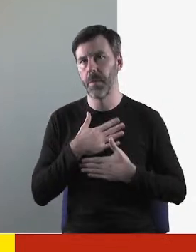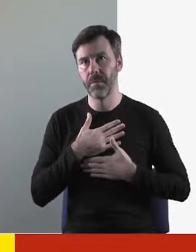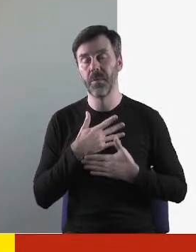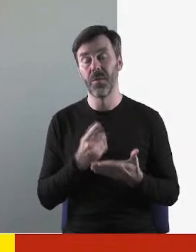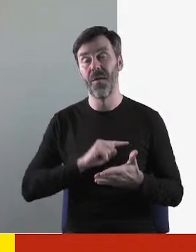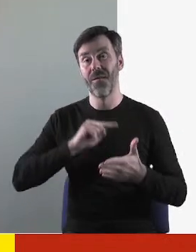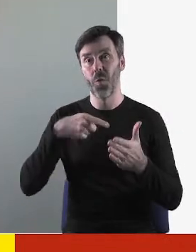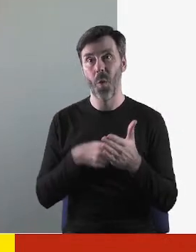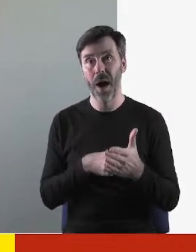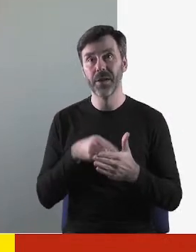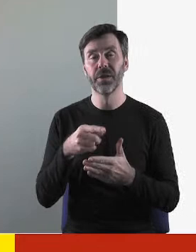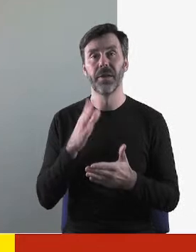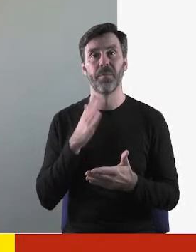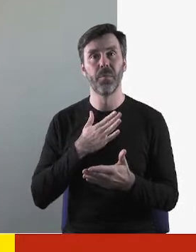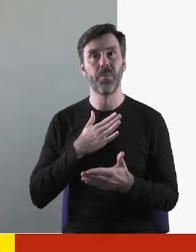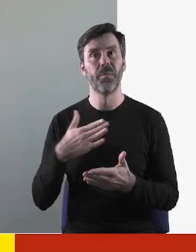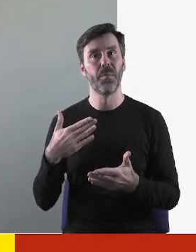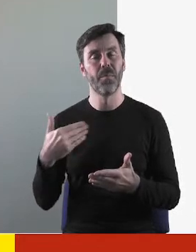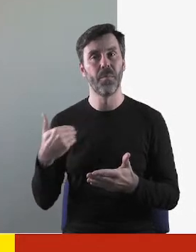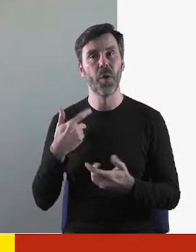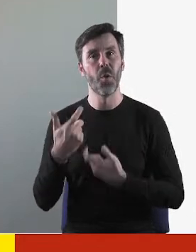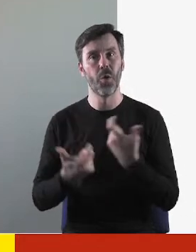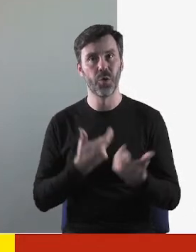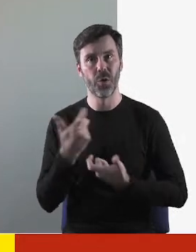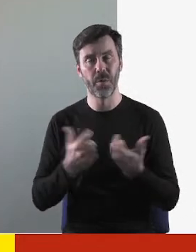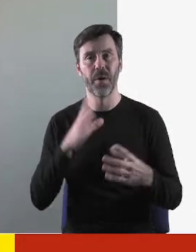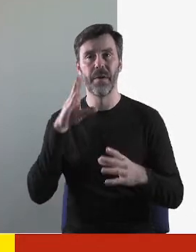co zrobiliśmy w ramach